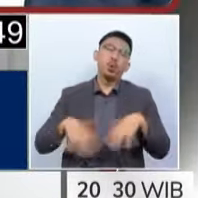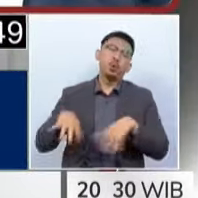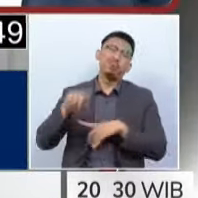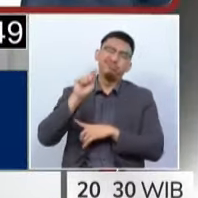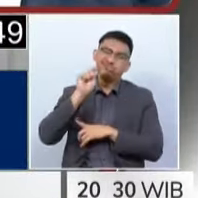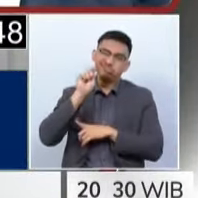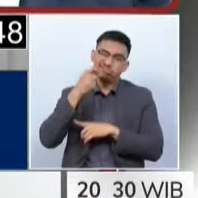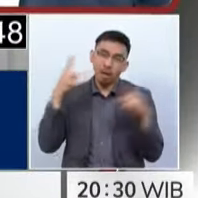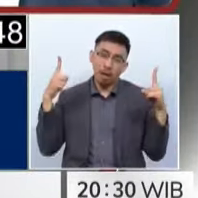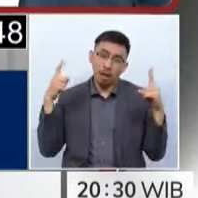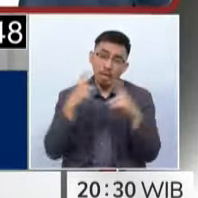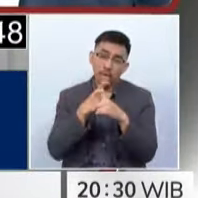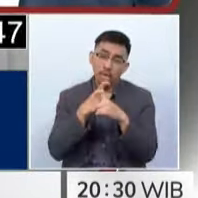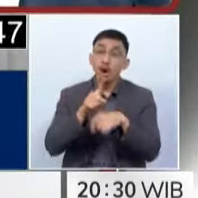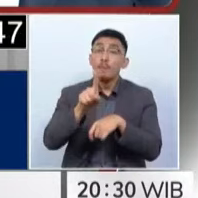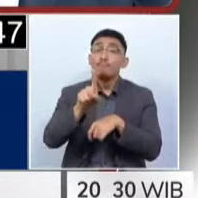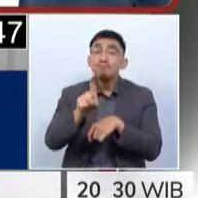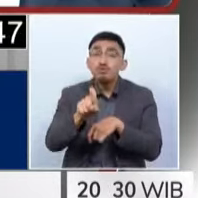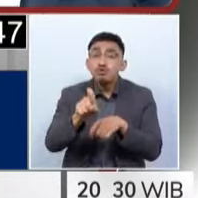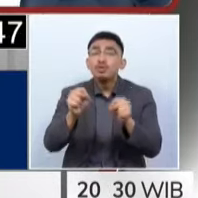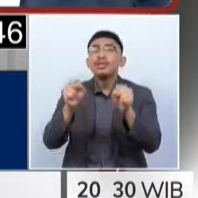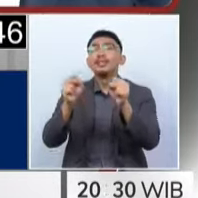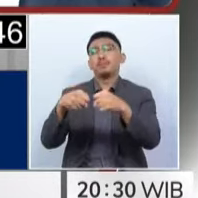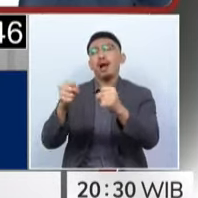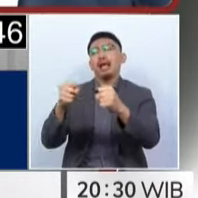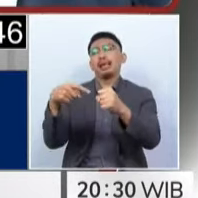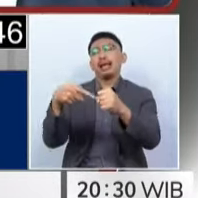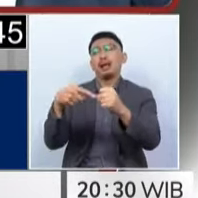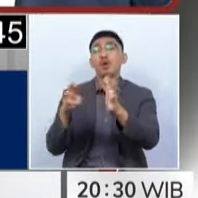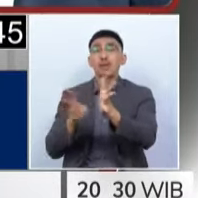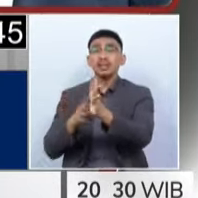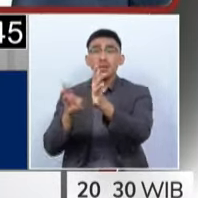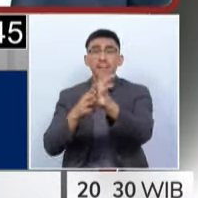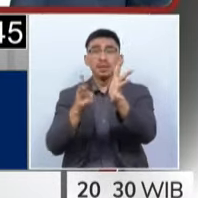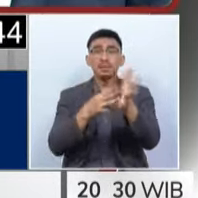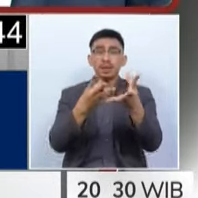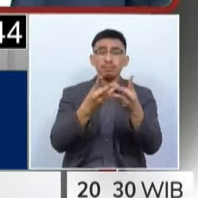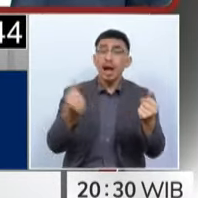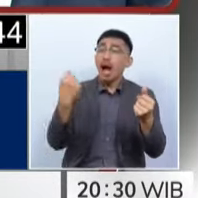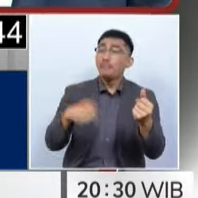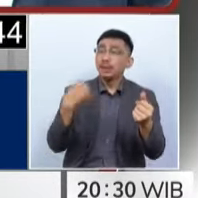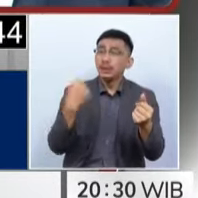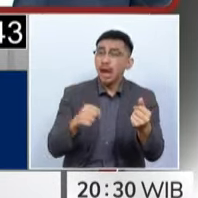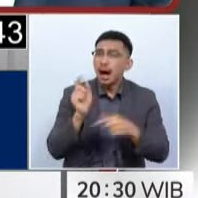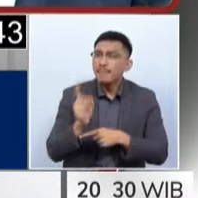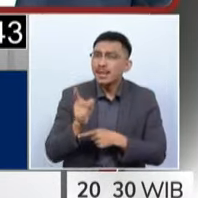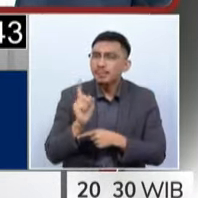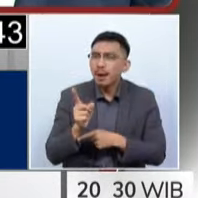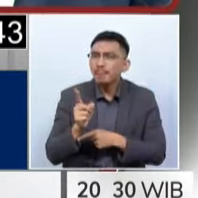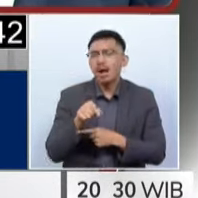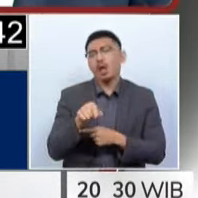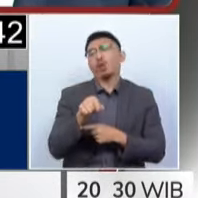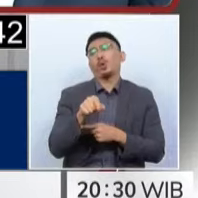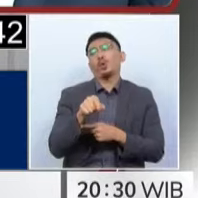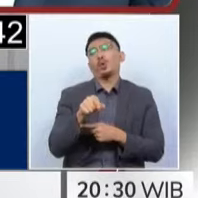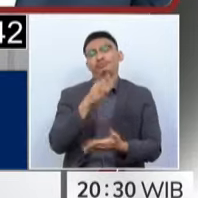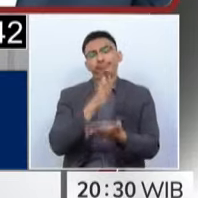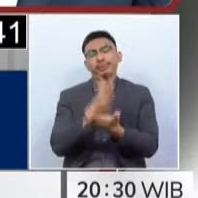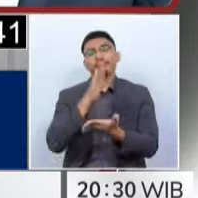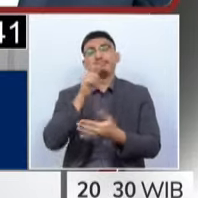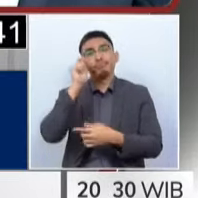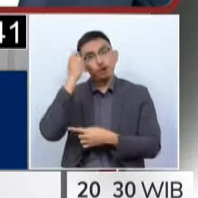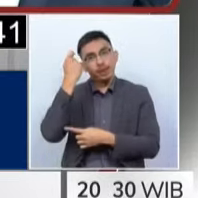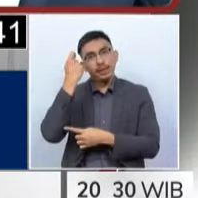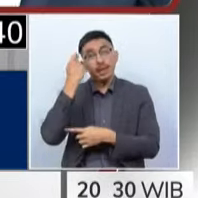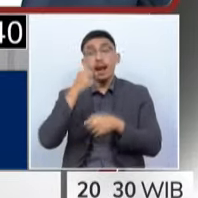konsensus maka Kenapa banyak persoalan tidak selesai di situlah ketika kemudian amanah yang diberikan kepada saya revitalisasi